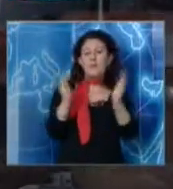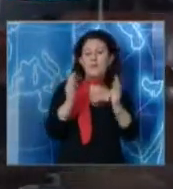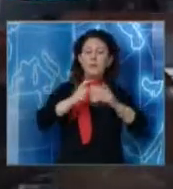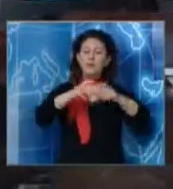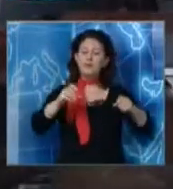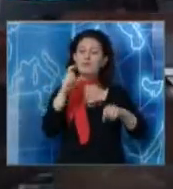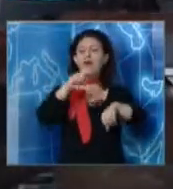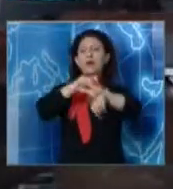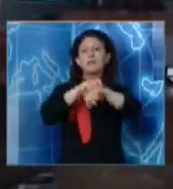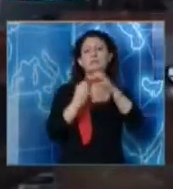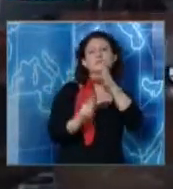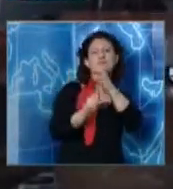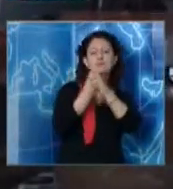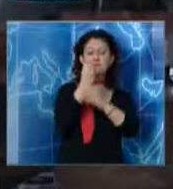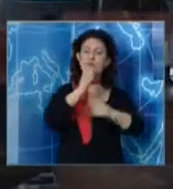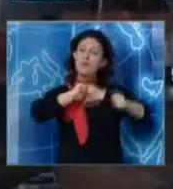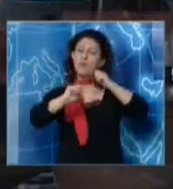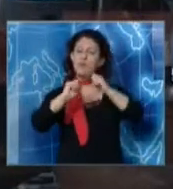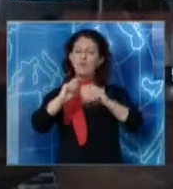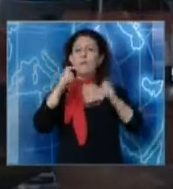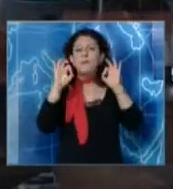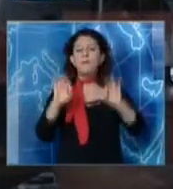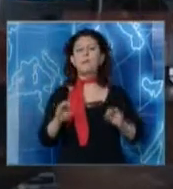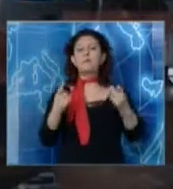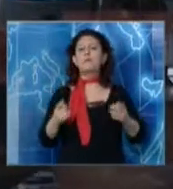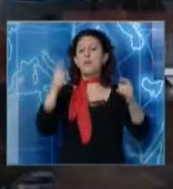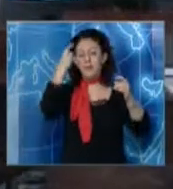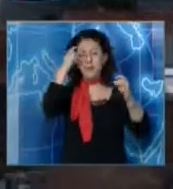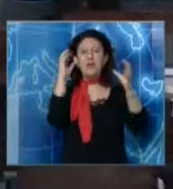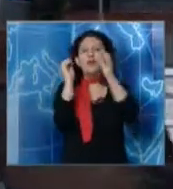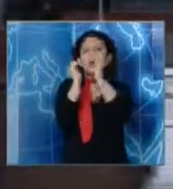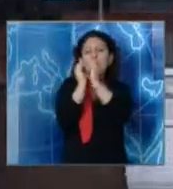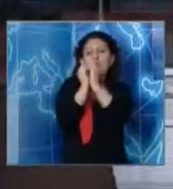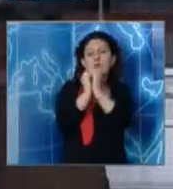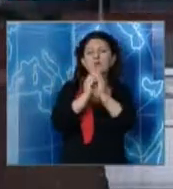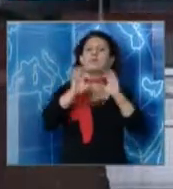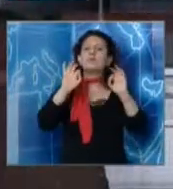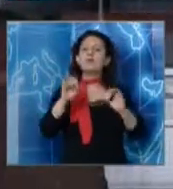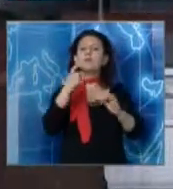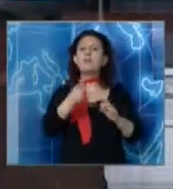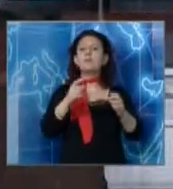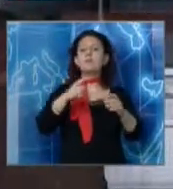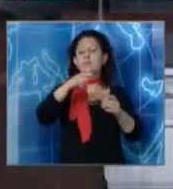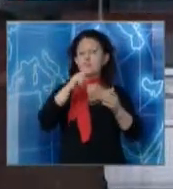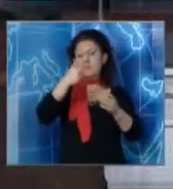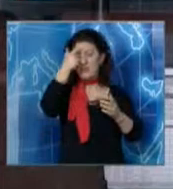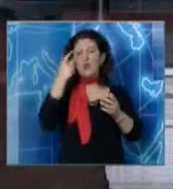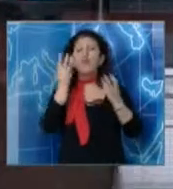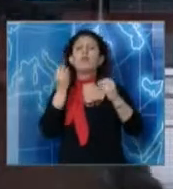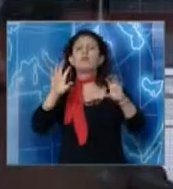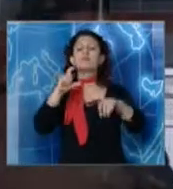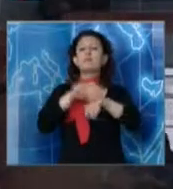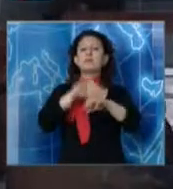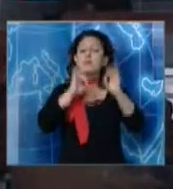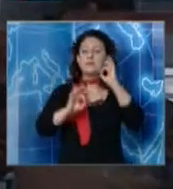edemeyeceği amansız bir hastalıkla mücadele etmeye başladı. Beyin küçülmesi yaşayan İrem, çaresizce tedavi edilmeyi